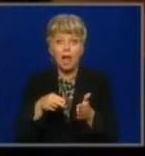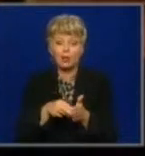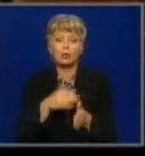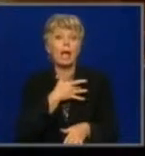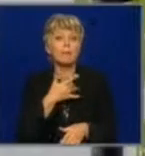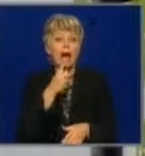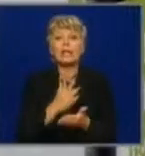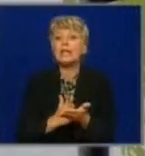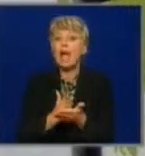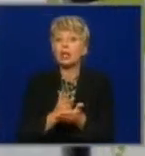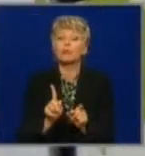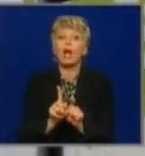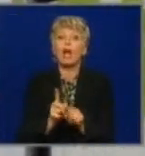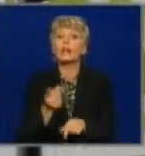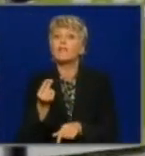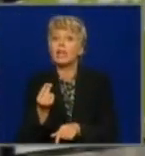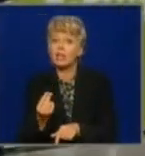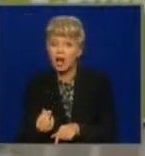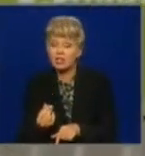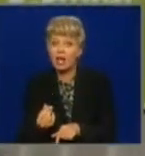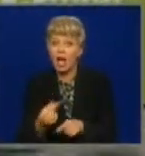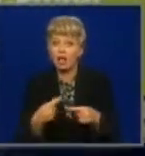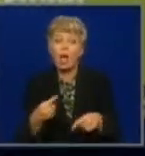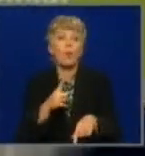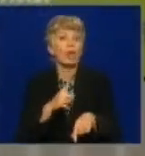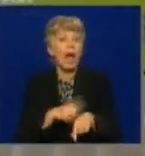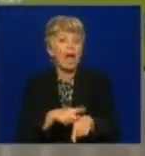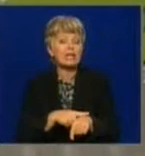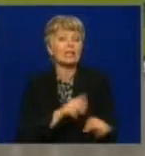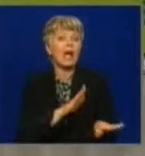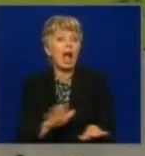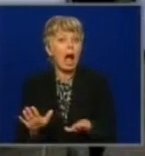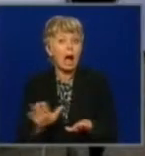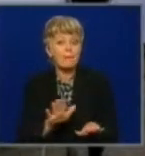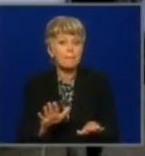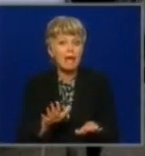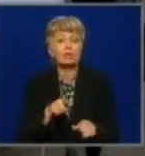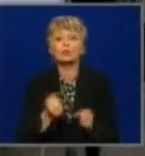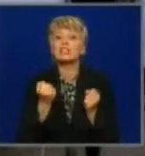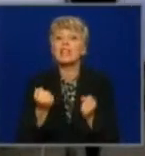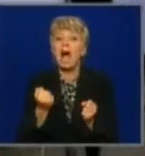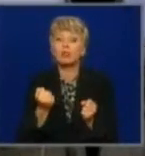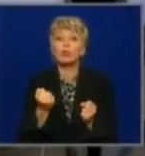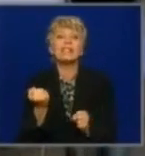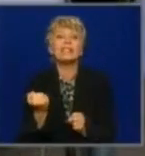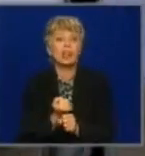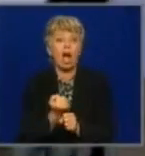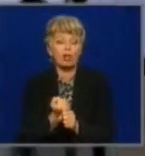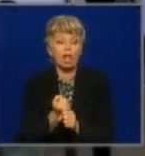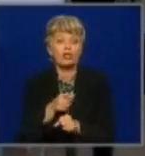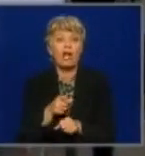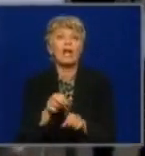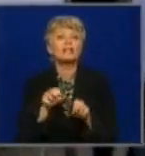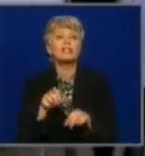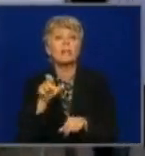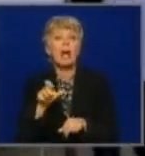ir ierobežoti gan finansiālie resursi, gan arī laiks kampaņas plānošanai un satura izstrādei. PR speciālisti min, ka